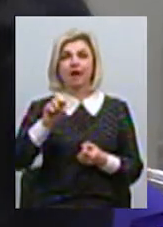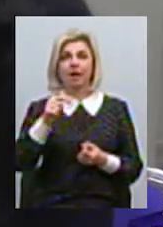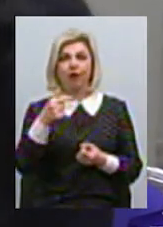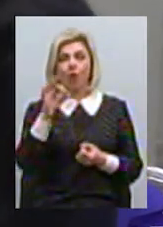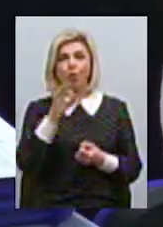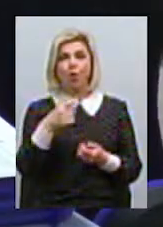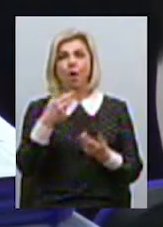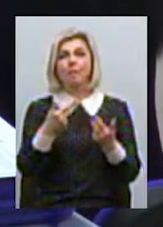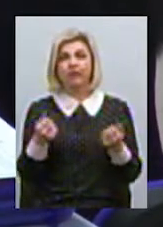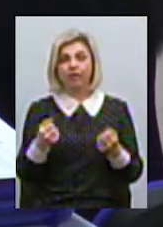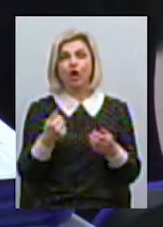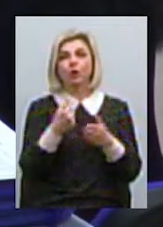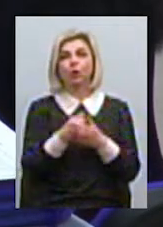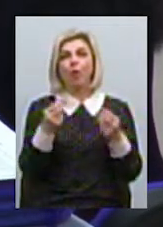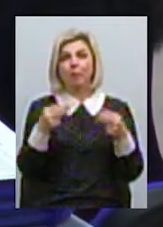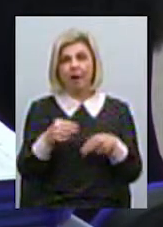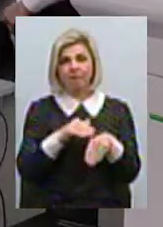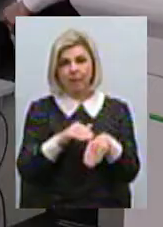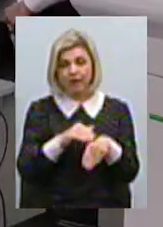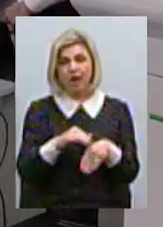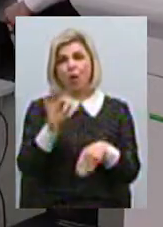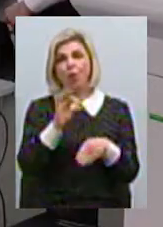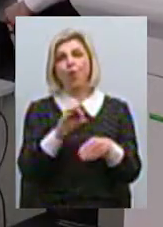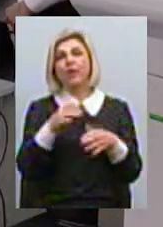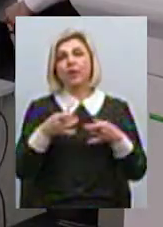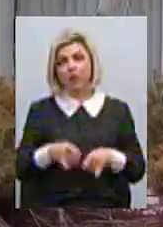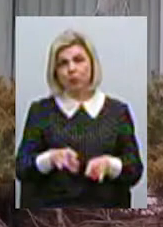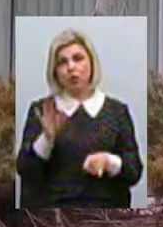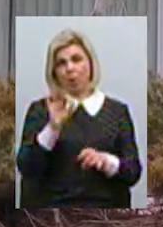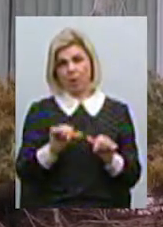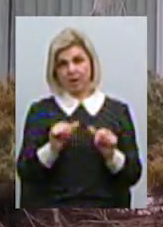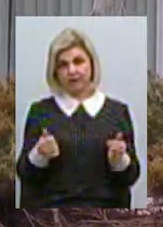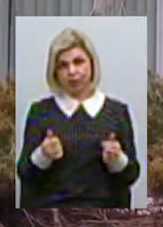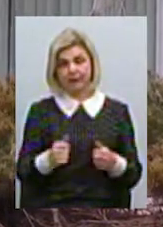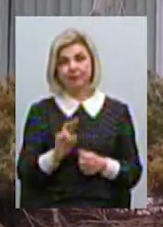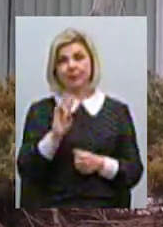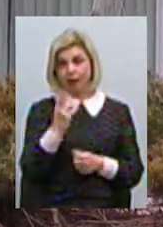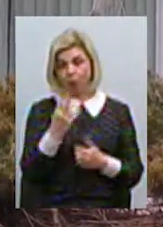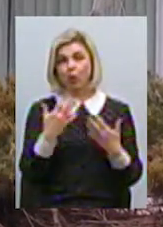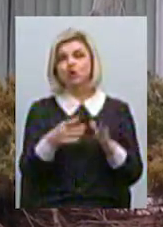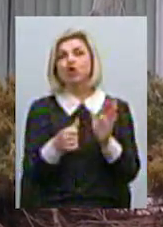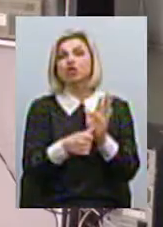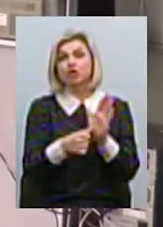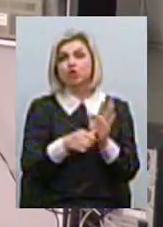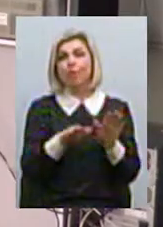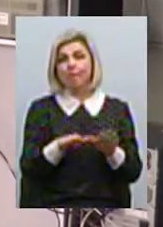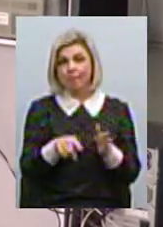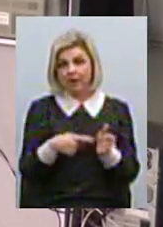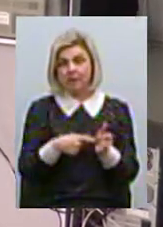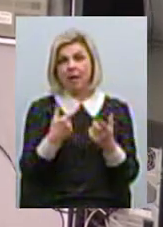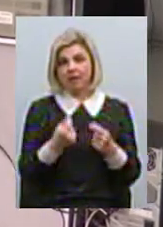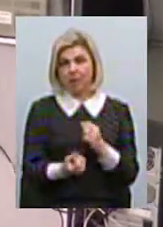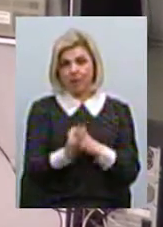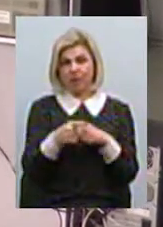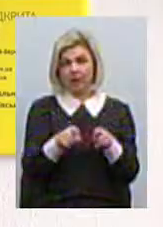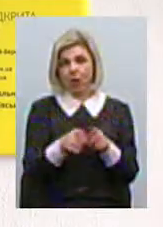до шлюбного прізвища, про народження, про розірвання шлюбу. Миколаїв став 6-м містом, де з'явився сучасний сервісний